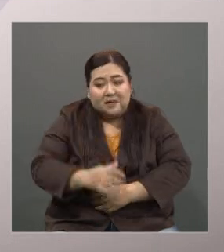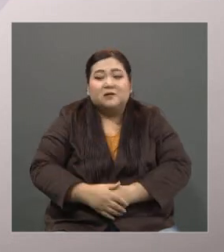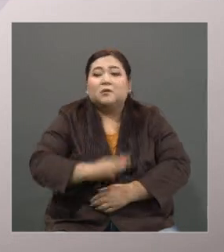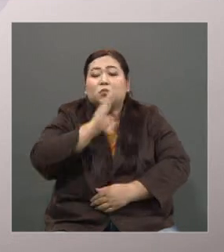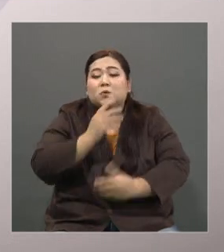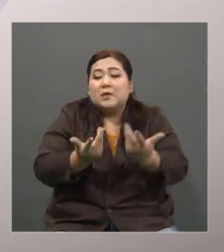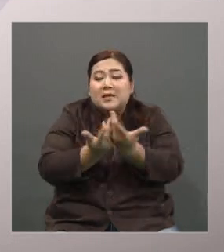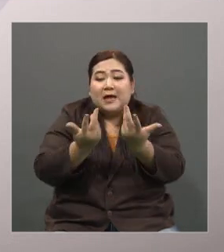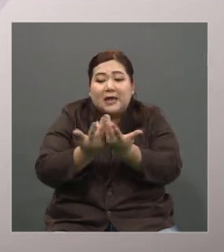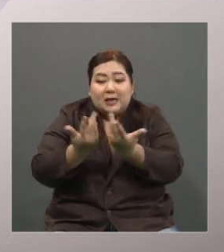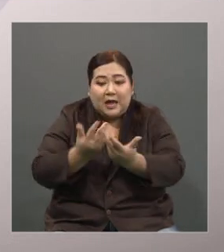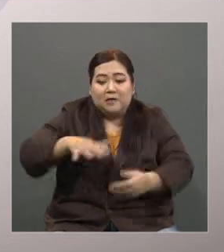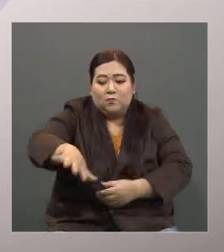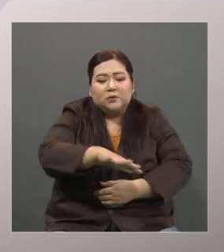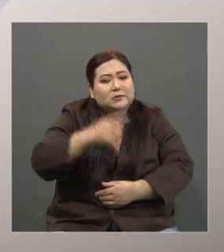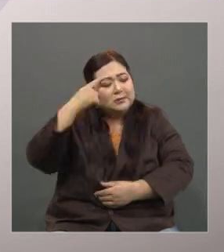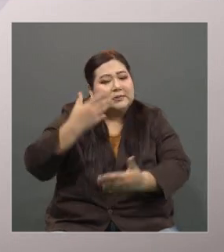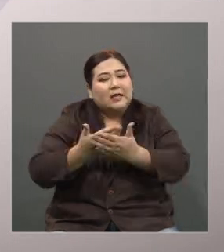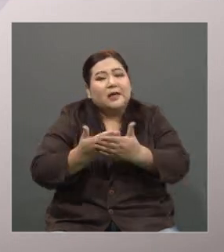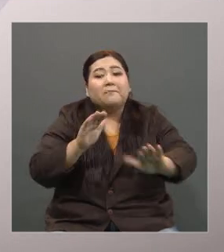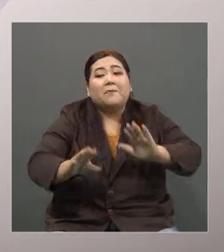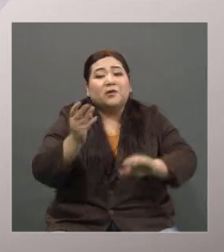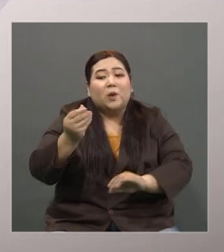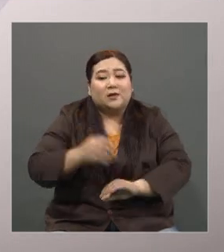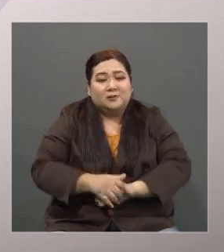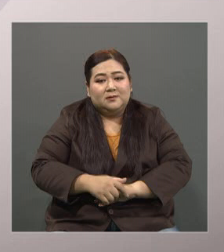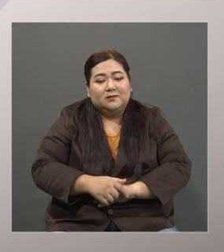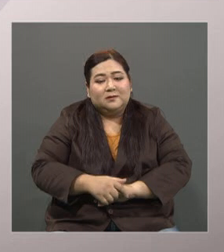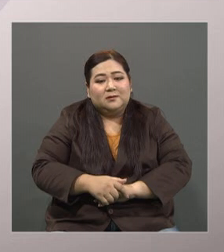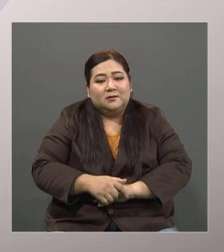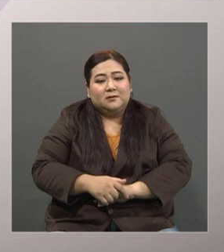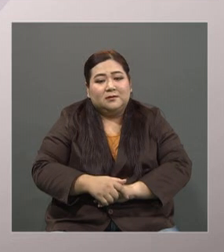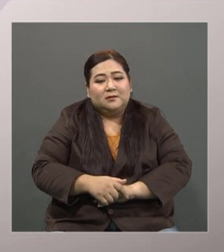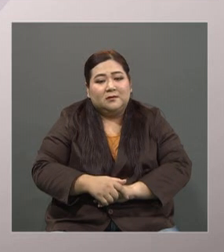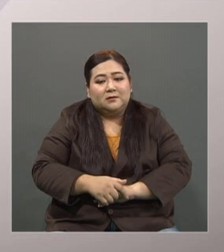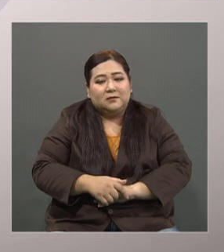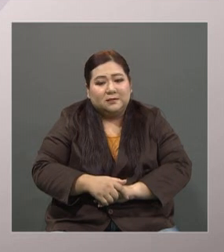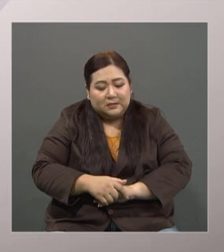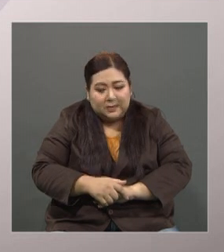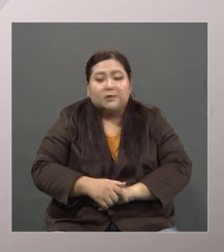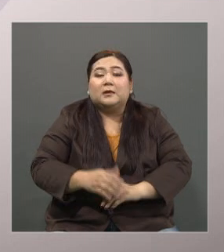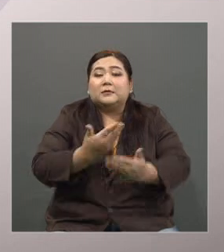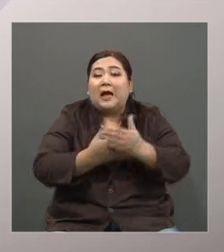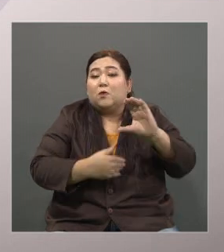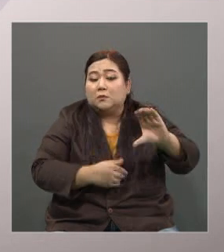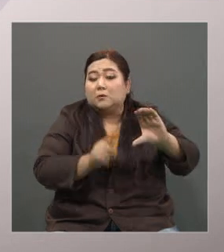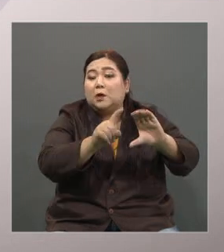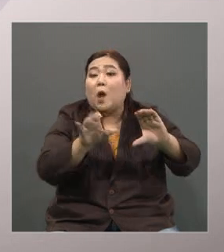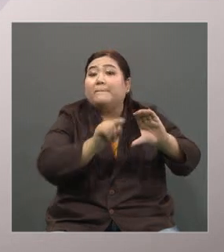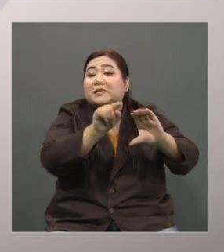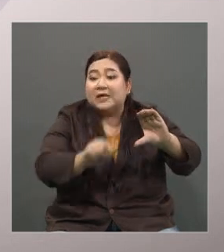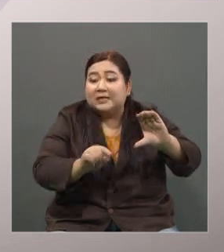สนามย่า จากคิดวางบ 100%พ่าเป็นงบขarianนุดนี้เพีงแค่ 14% จาก 13